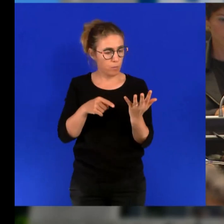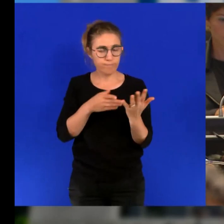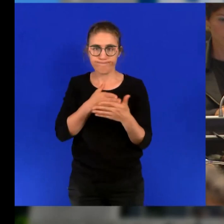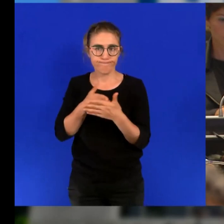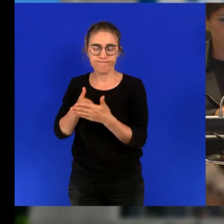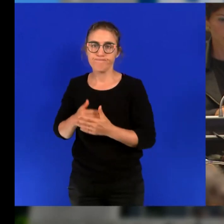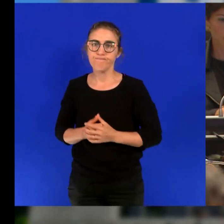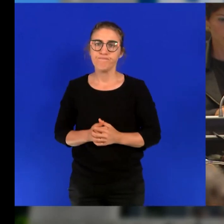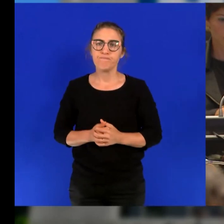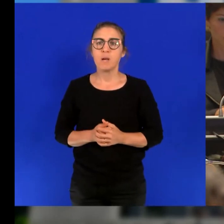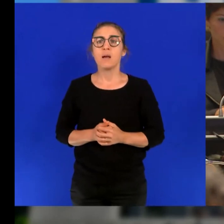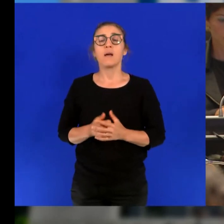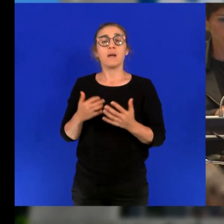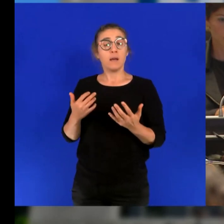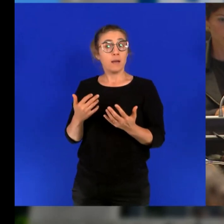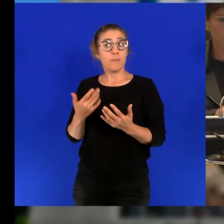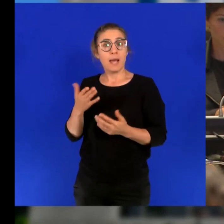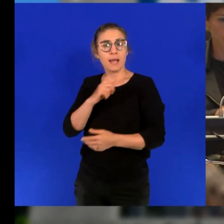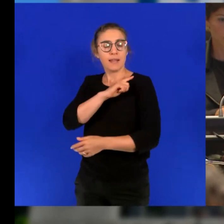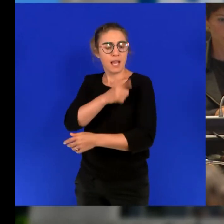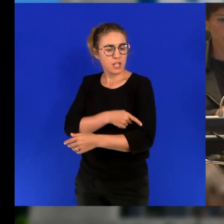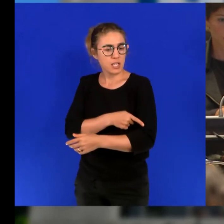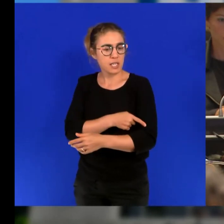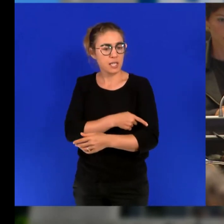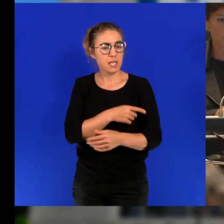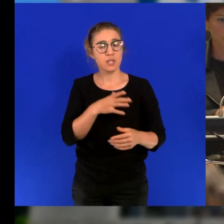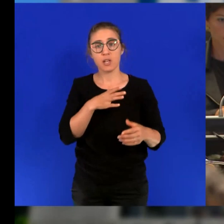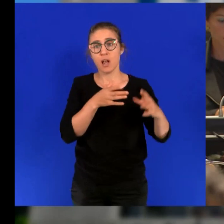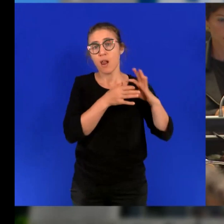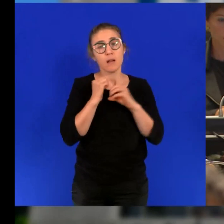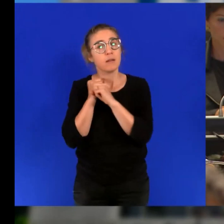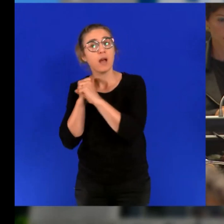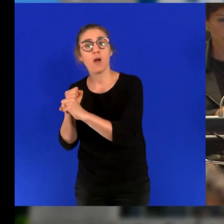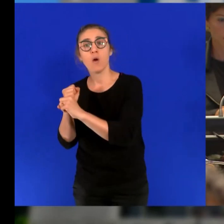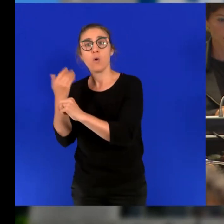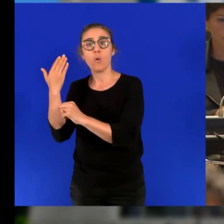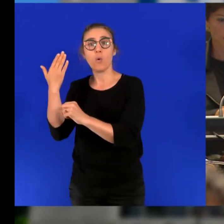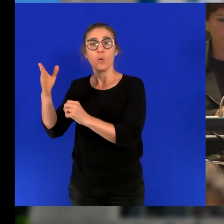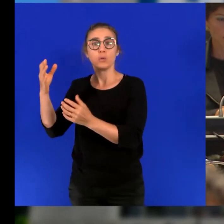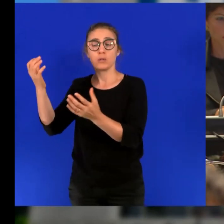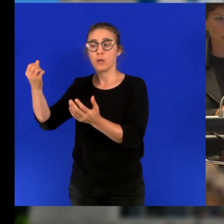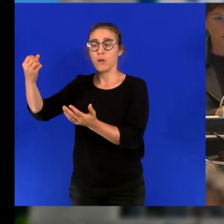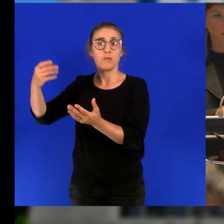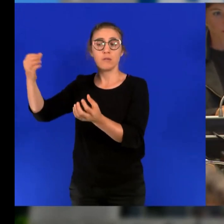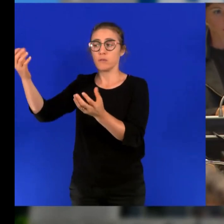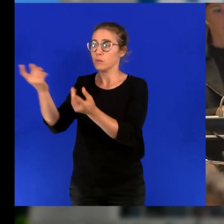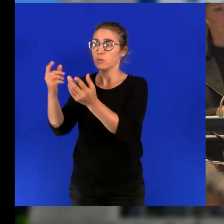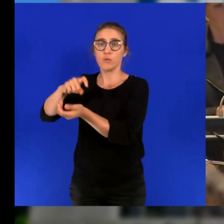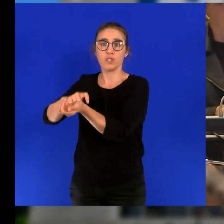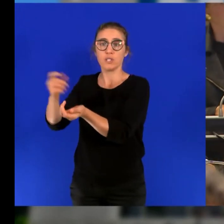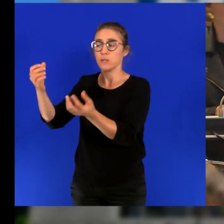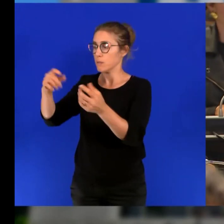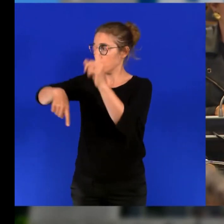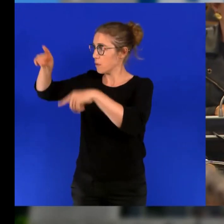rappelons les limites d'une énergie trop dépendante de sources intermittentes, comme nous rappelons l'exigence d'un partage de la voirie qui respecte les